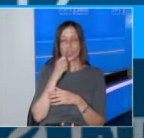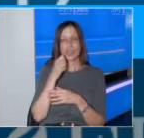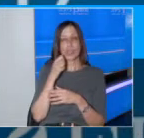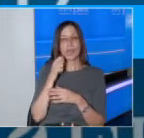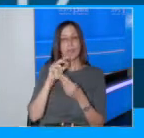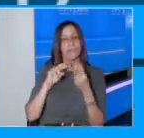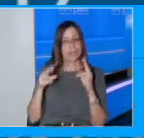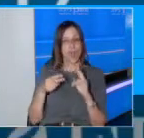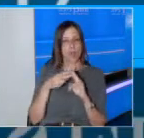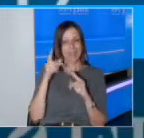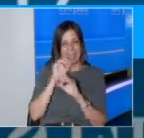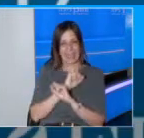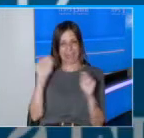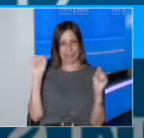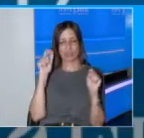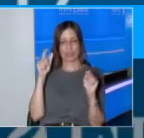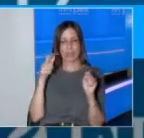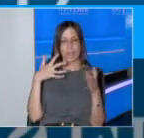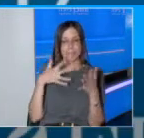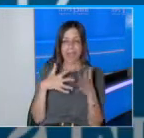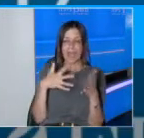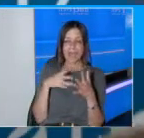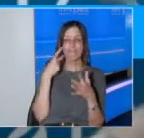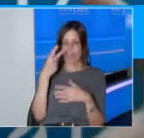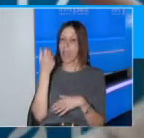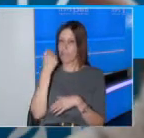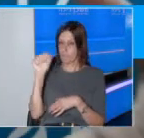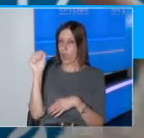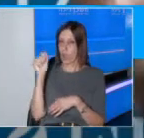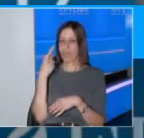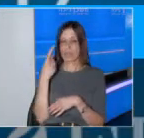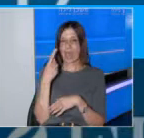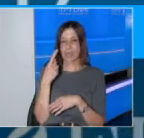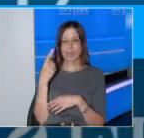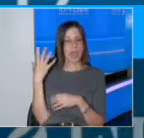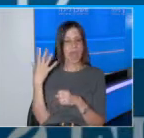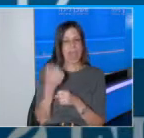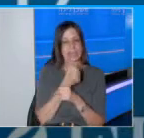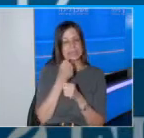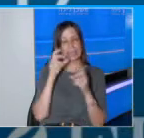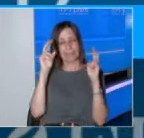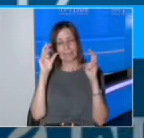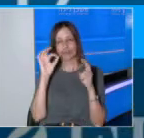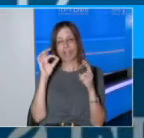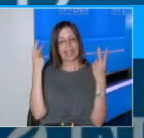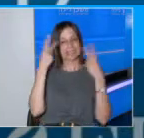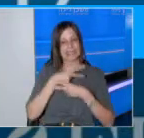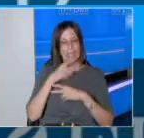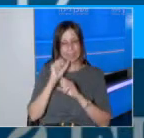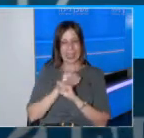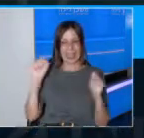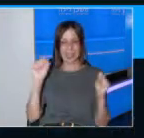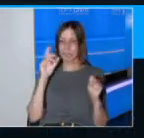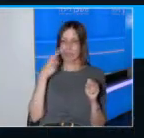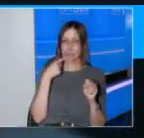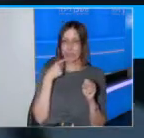אטומית בחנה בעקבות אותו הסכם וגילתה הפרות. אחד ההישגים המדהימים במרכאות של הסכם הגרעין הוא מה שהם